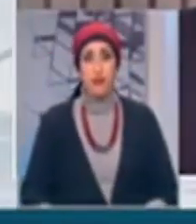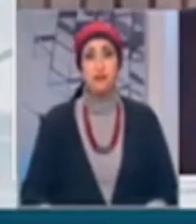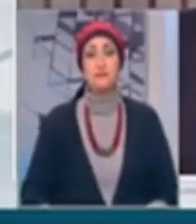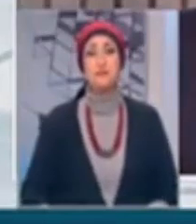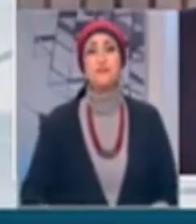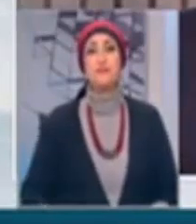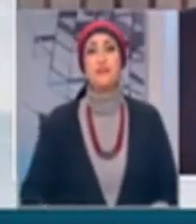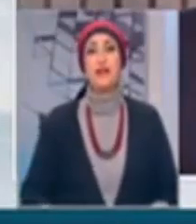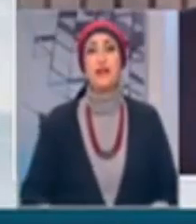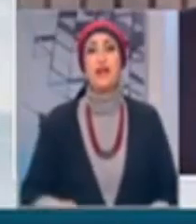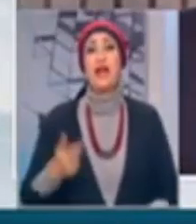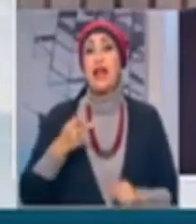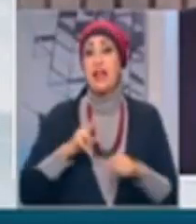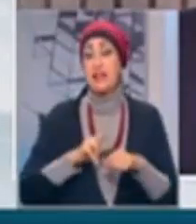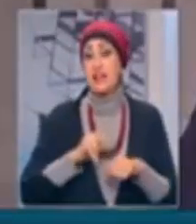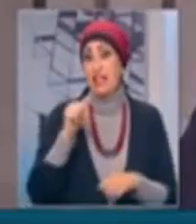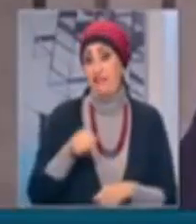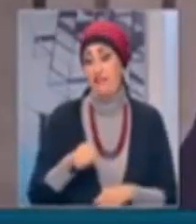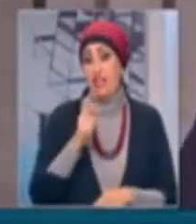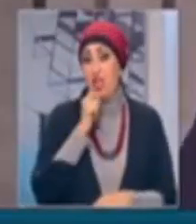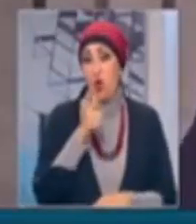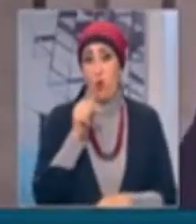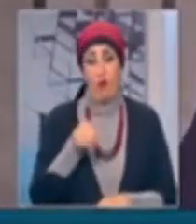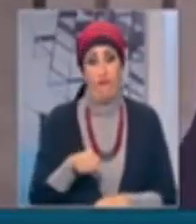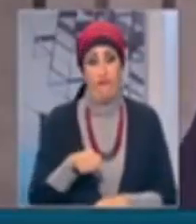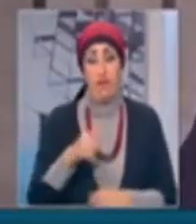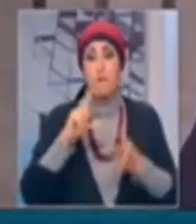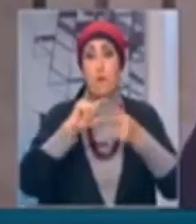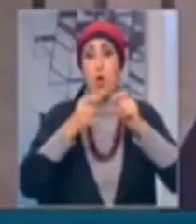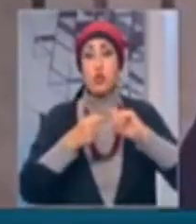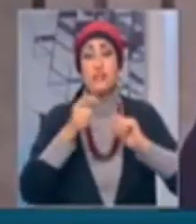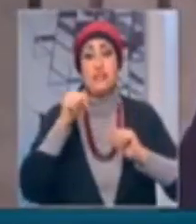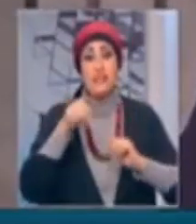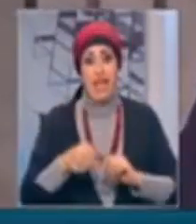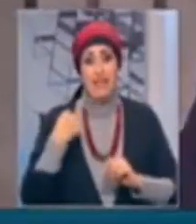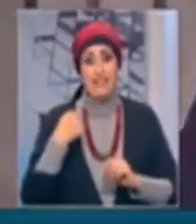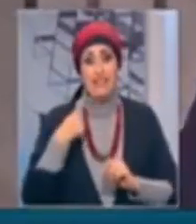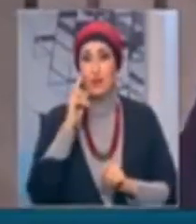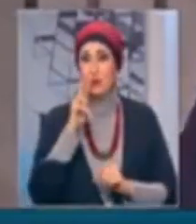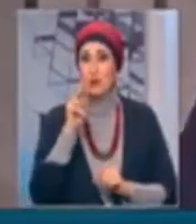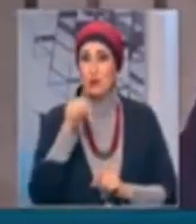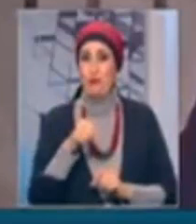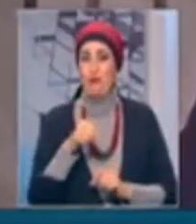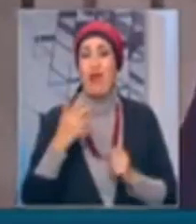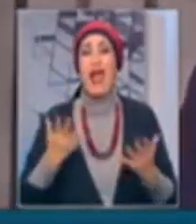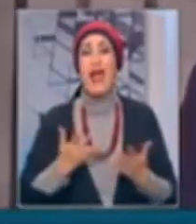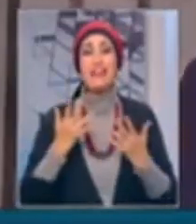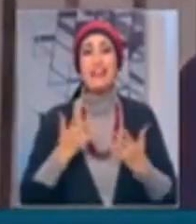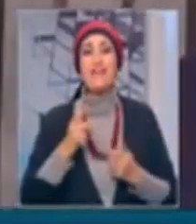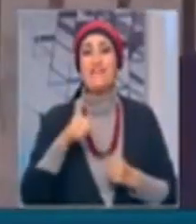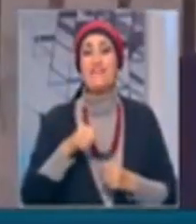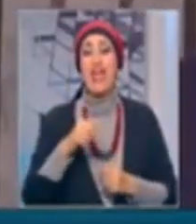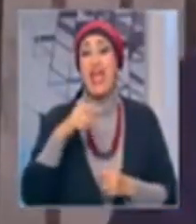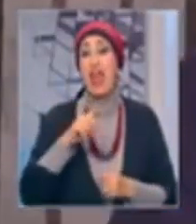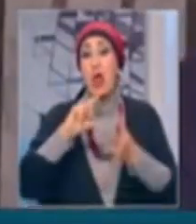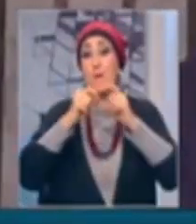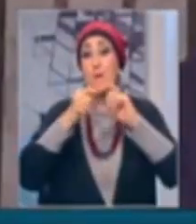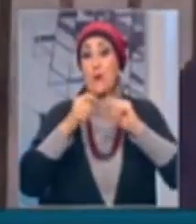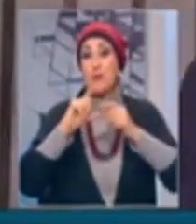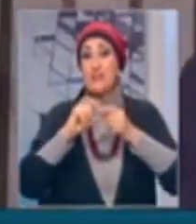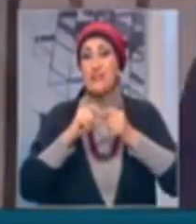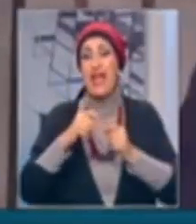عودة إليكم شروت في الاستوديو. بالفعل من المدينة الباسلة بورسعيد نتابع معكم احتفالات المحافظة بالعيد